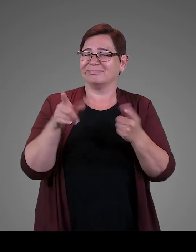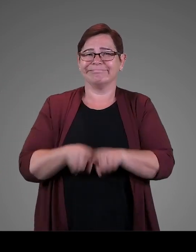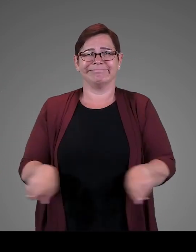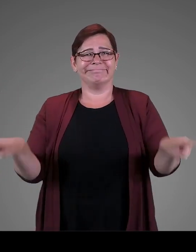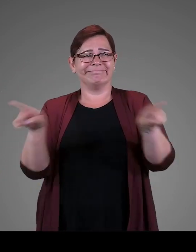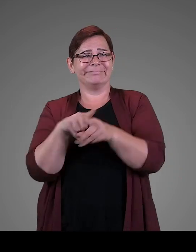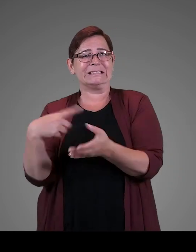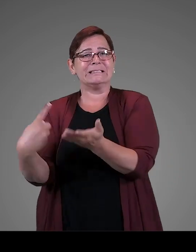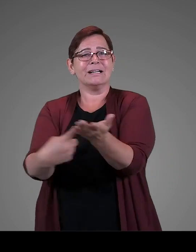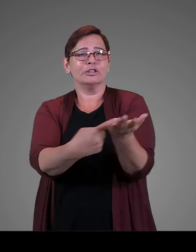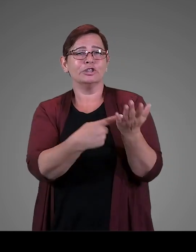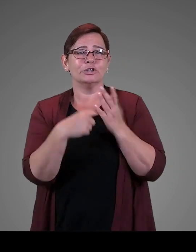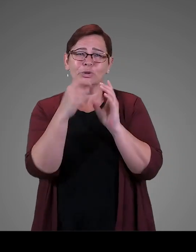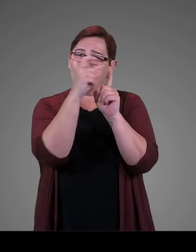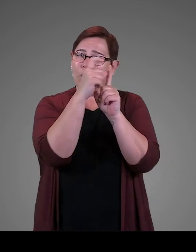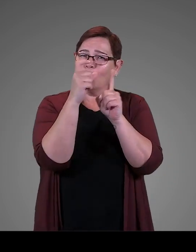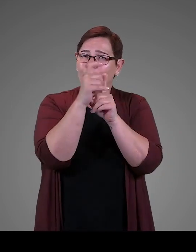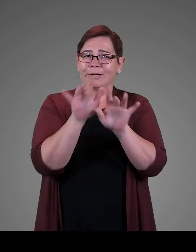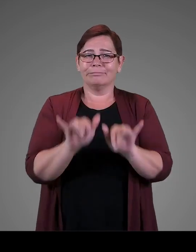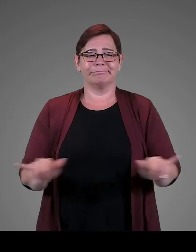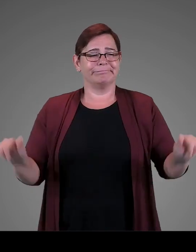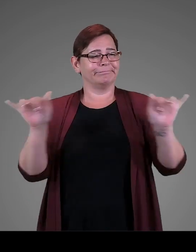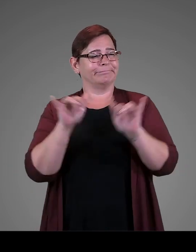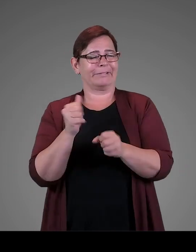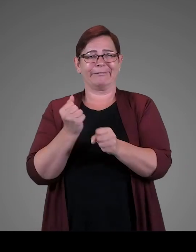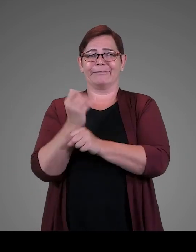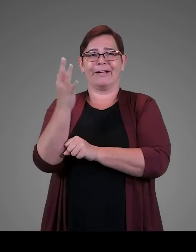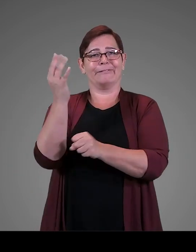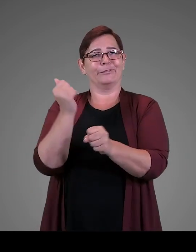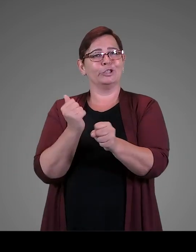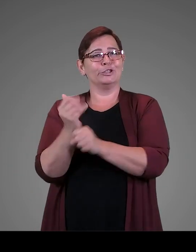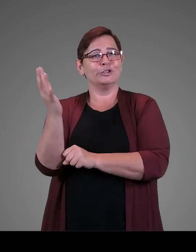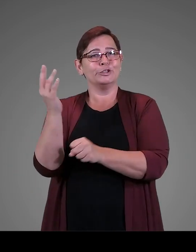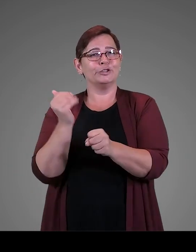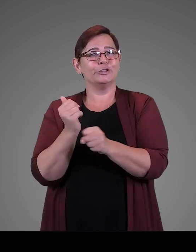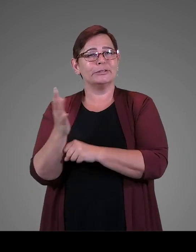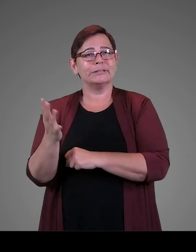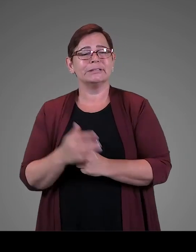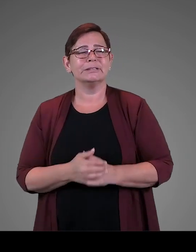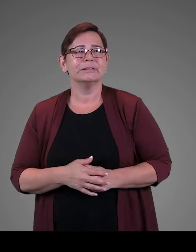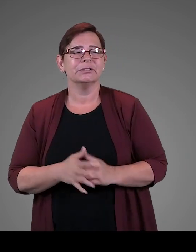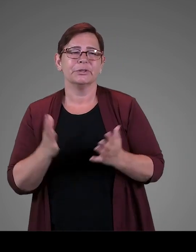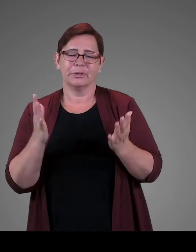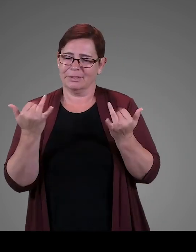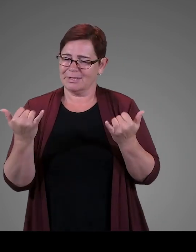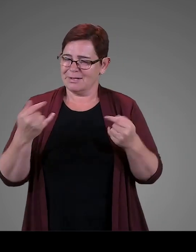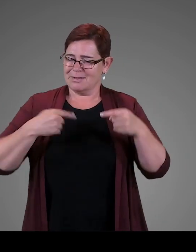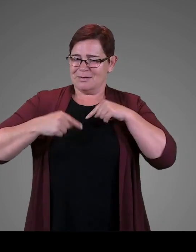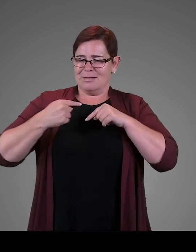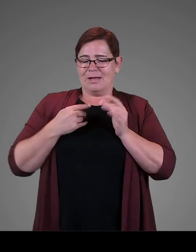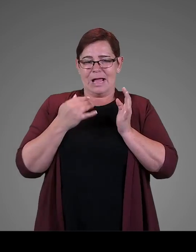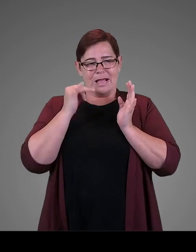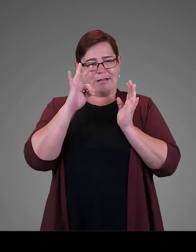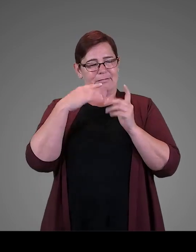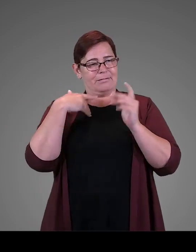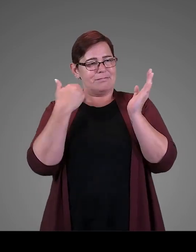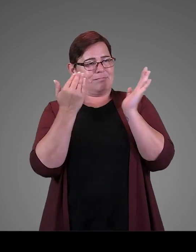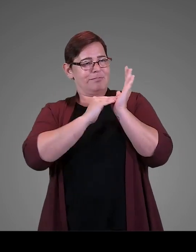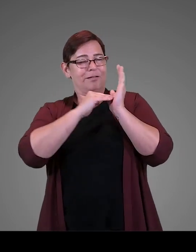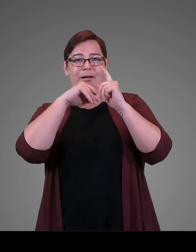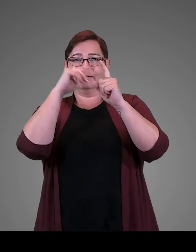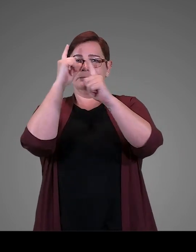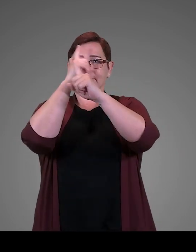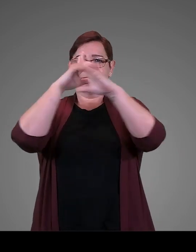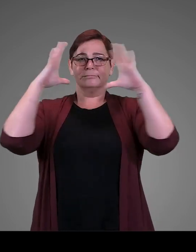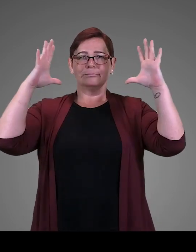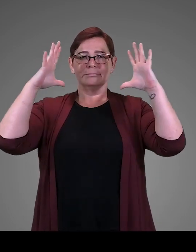ça dans tous les centres. Puis on a les mêmes discussions mot pour mot à chaque 5 ans. Donc, si on